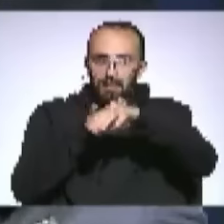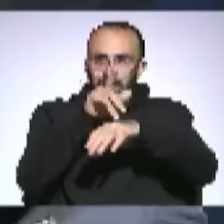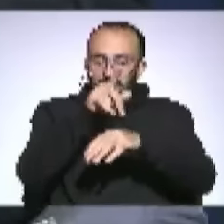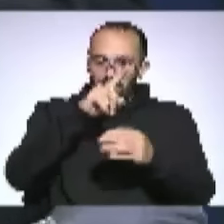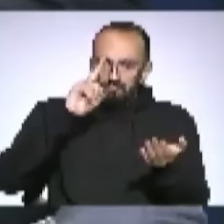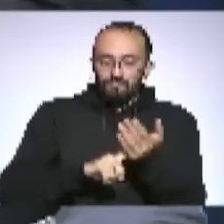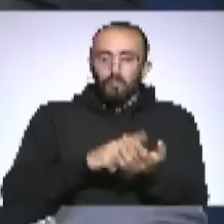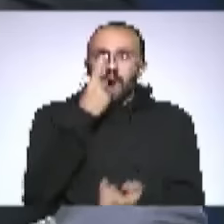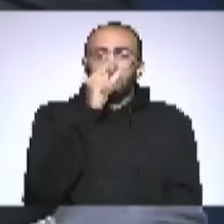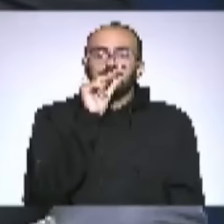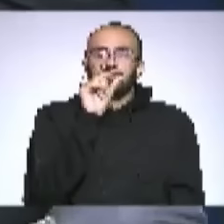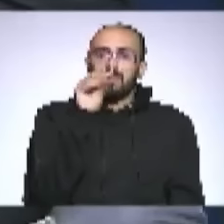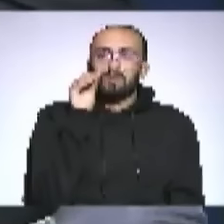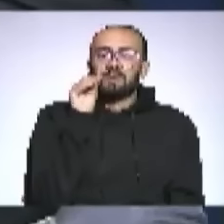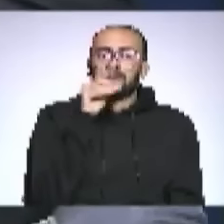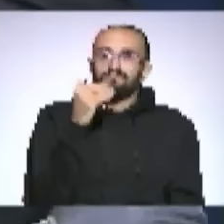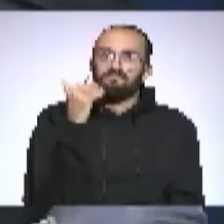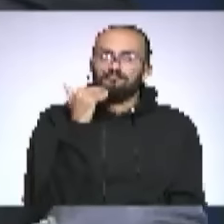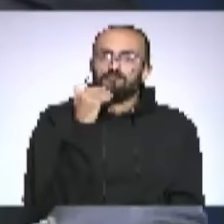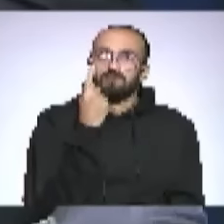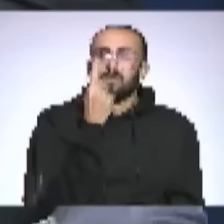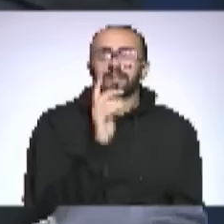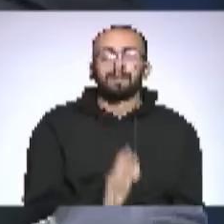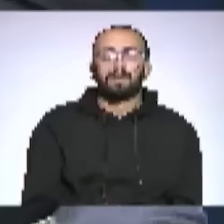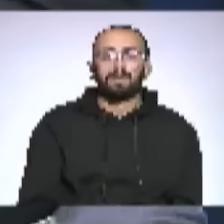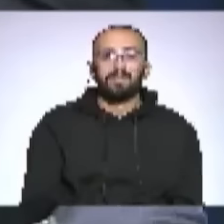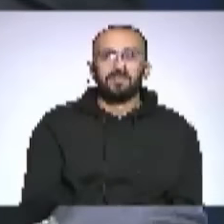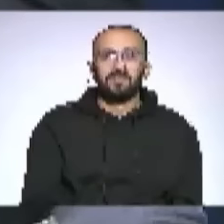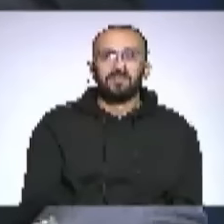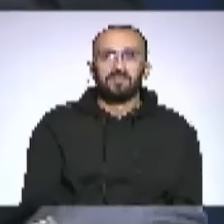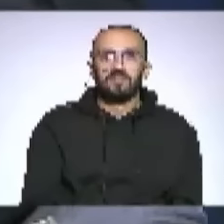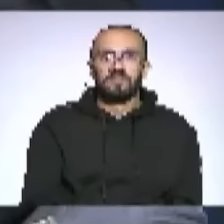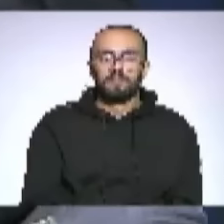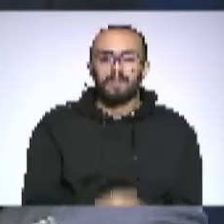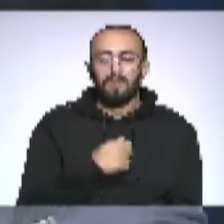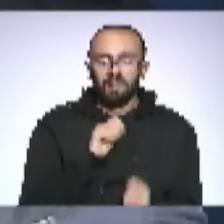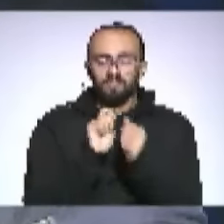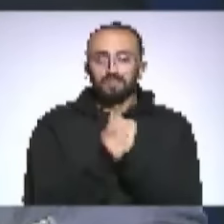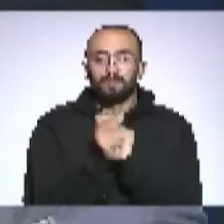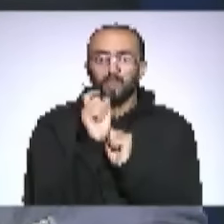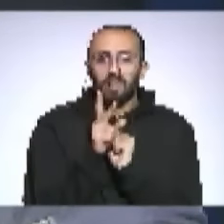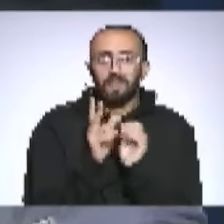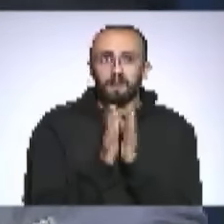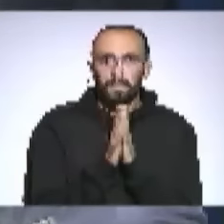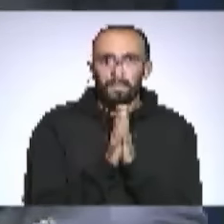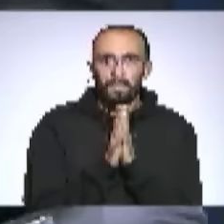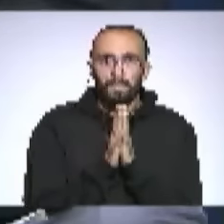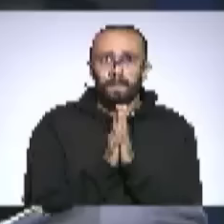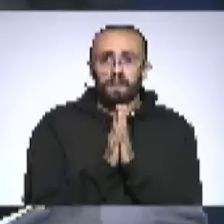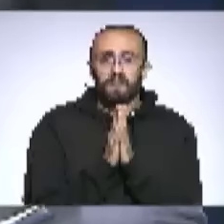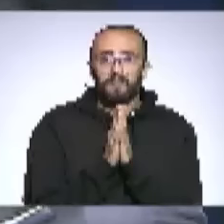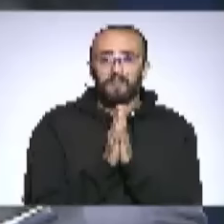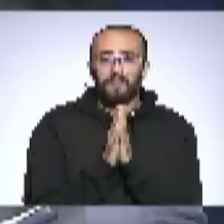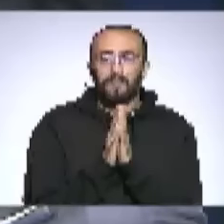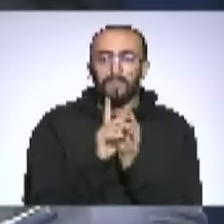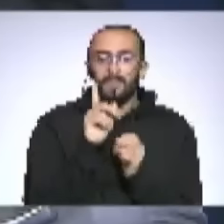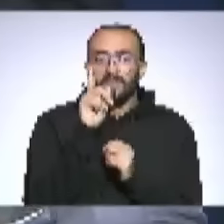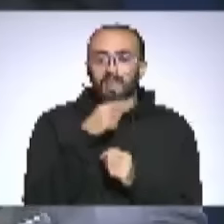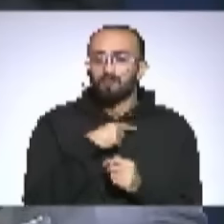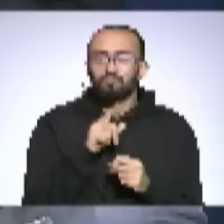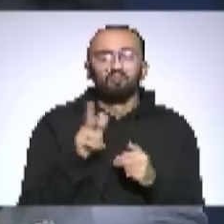ويصر عليه اخو الزوجه دي انا هغير مله ولكني لن